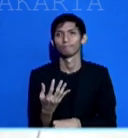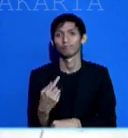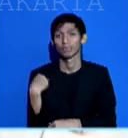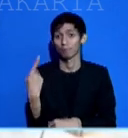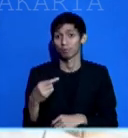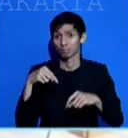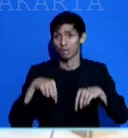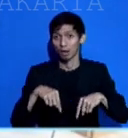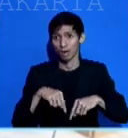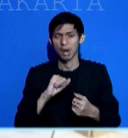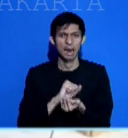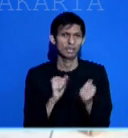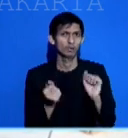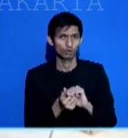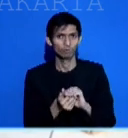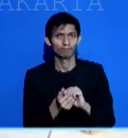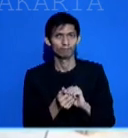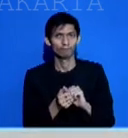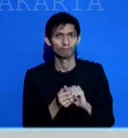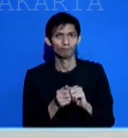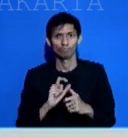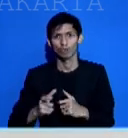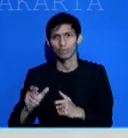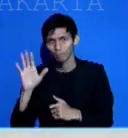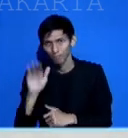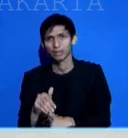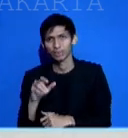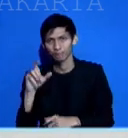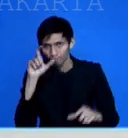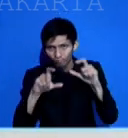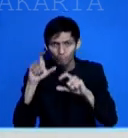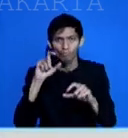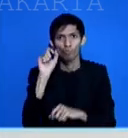kasus pembobolan minimarket tersebut masih dalam proses penyelidikan oleh Satuan